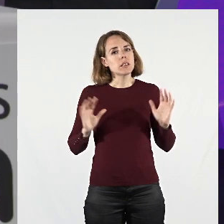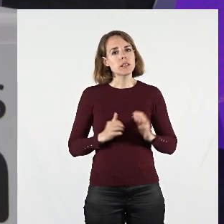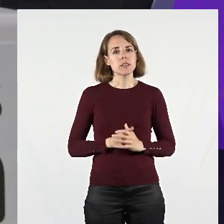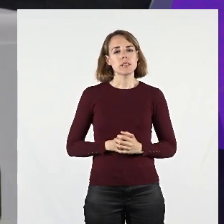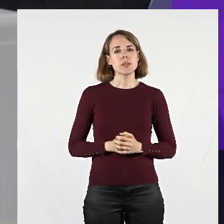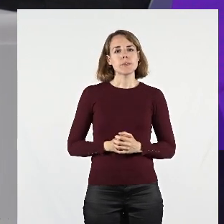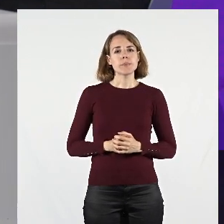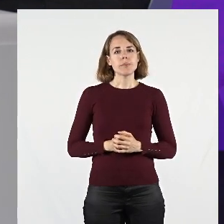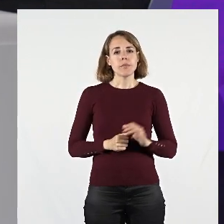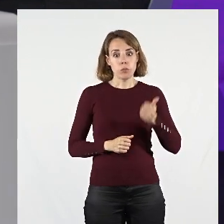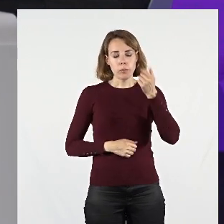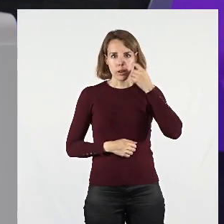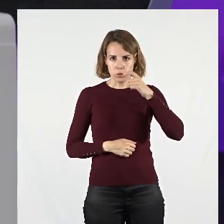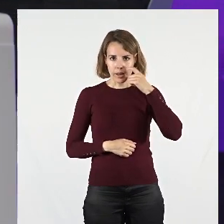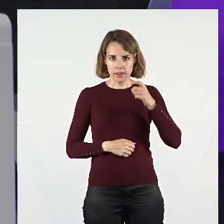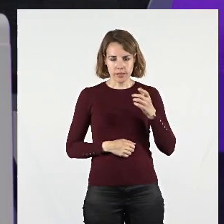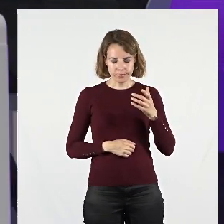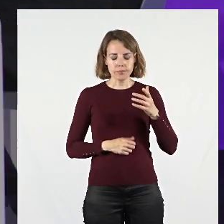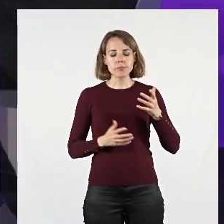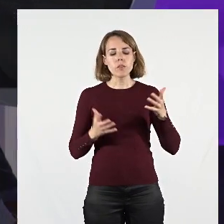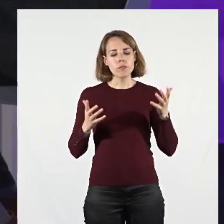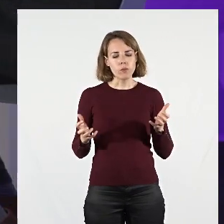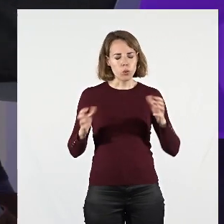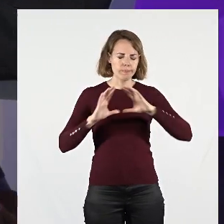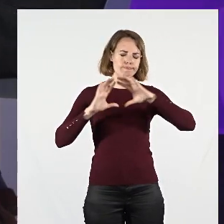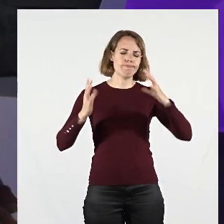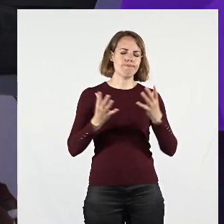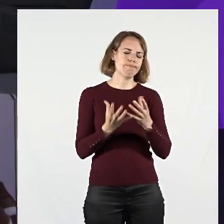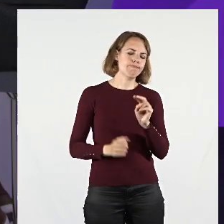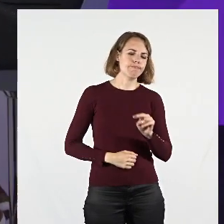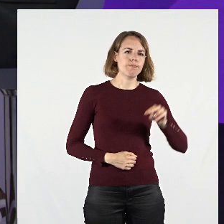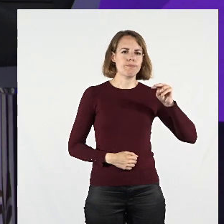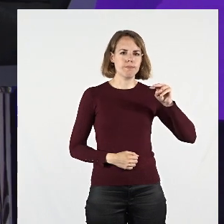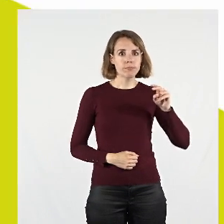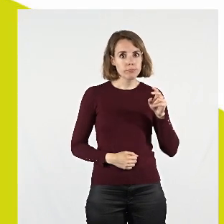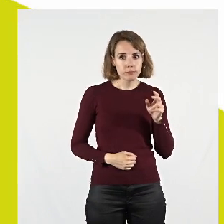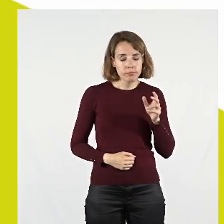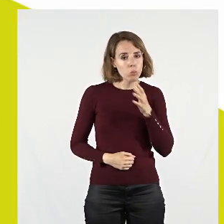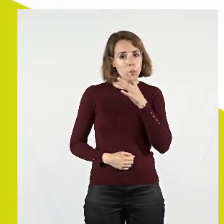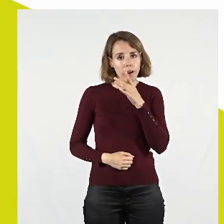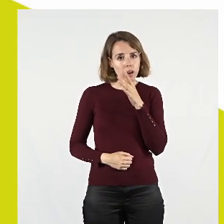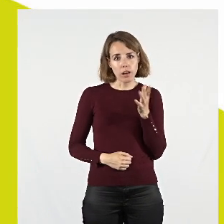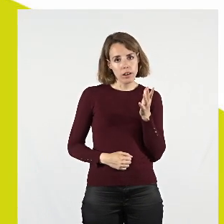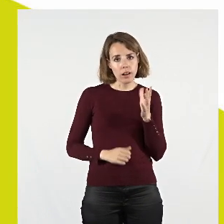Premier constat pour dire que pour faire une vision d'ensemble du sujet, il n'est pas possible de le faire sur des bases